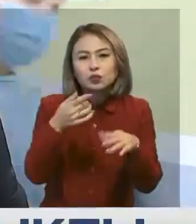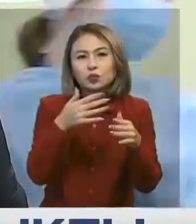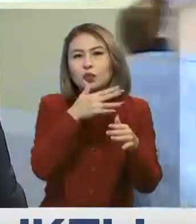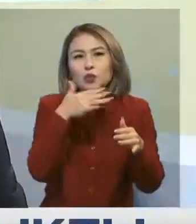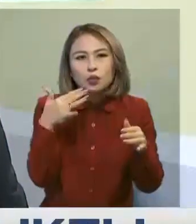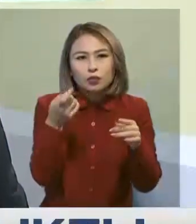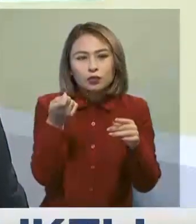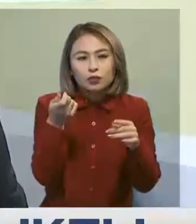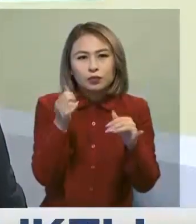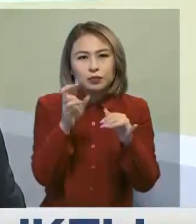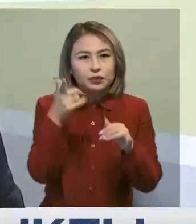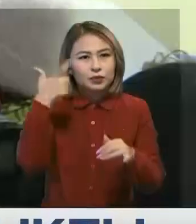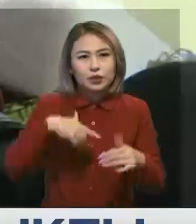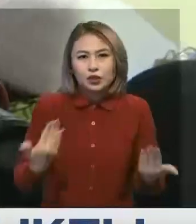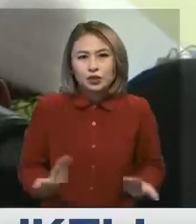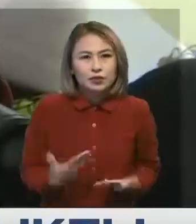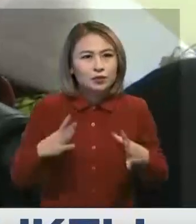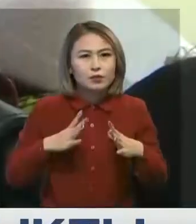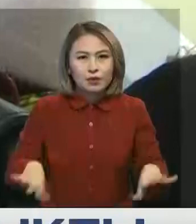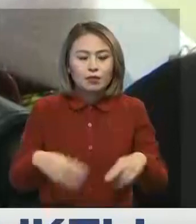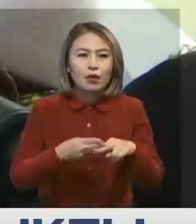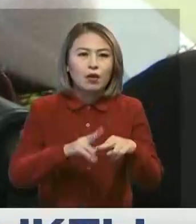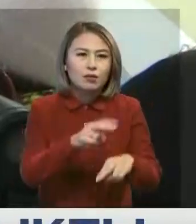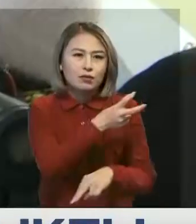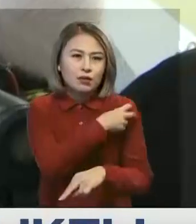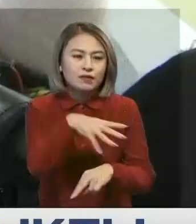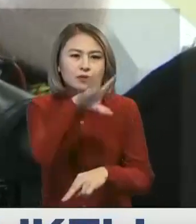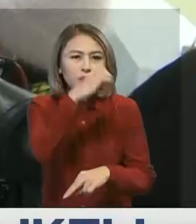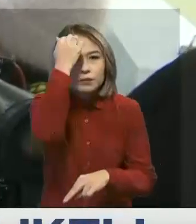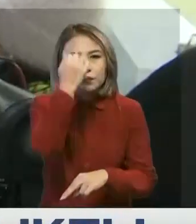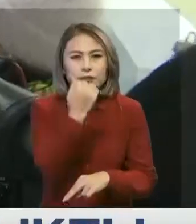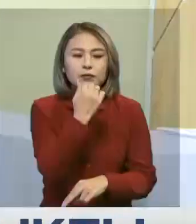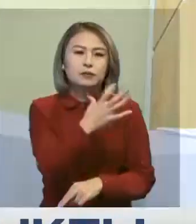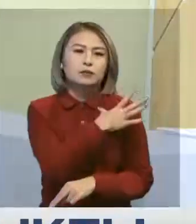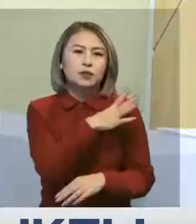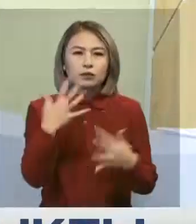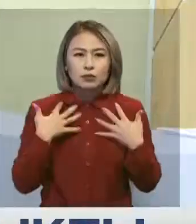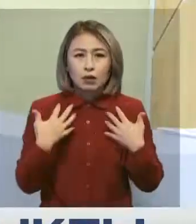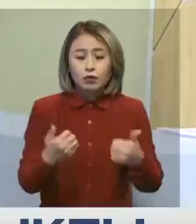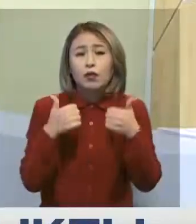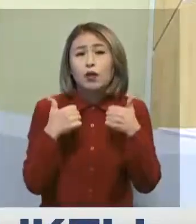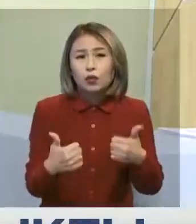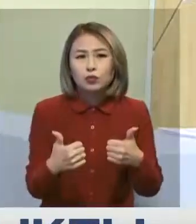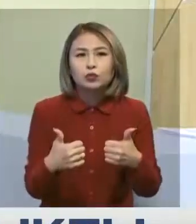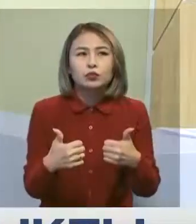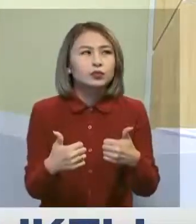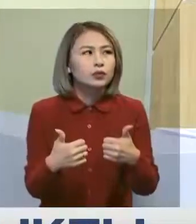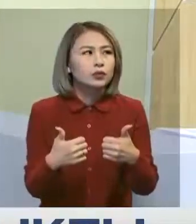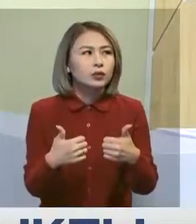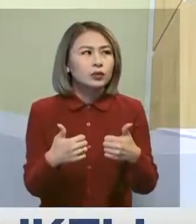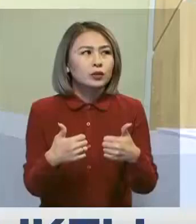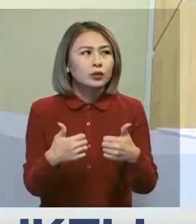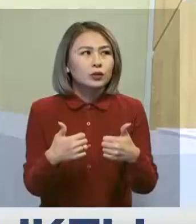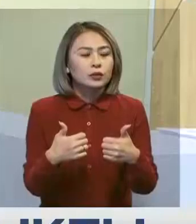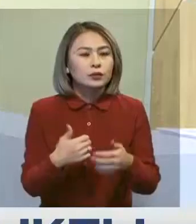уже тірі болмайтын еді. Дәрігерлерге үлкен рахмет. Денсаулық жақсы. Қалай. Если получится,